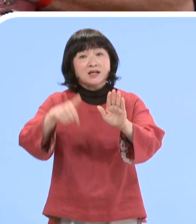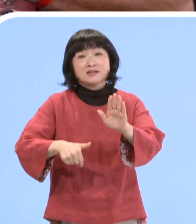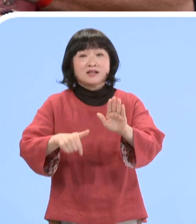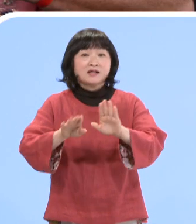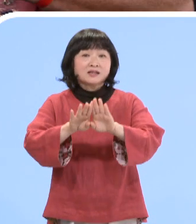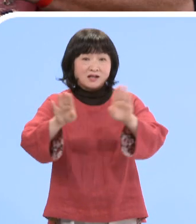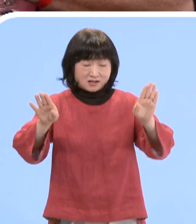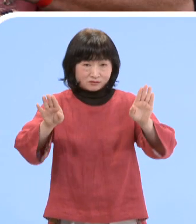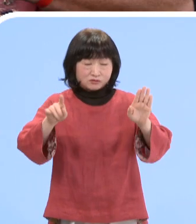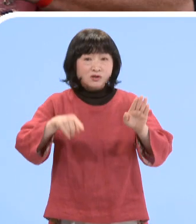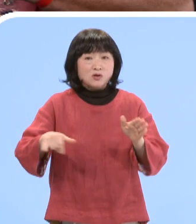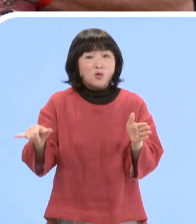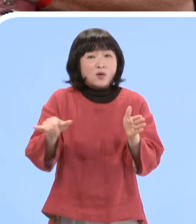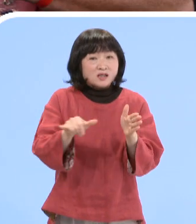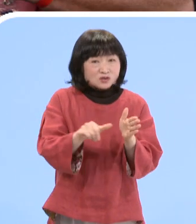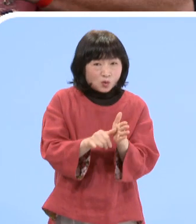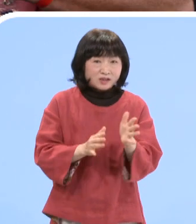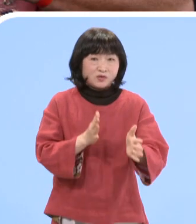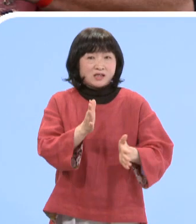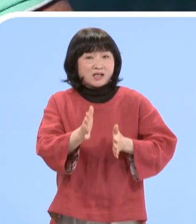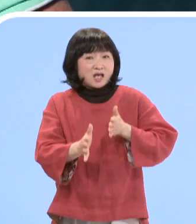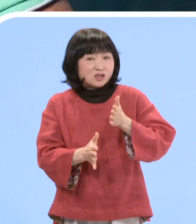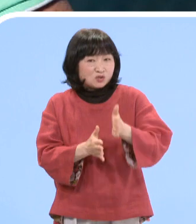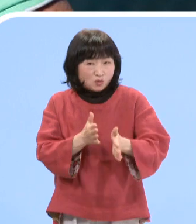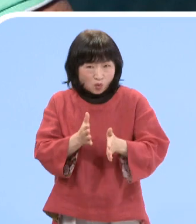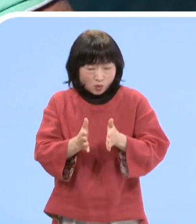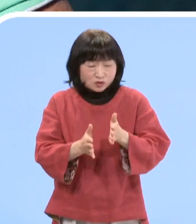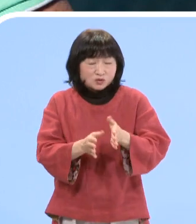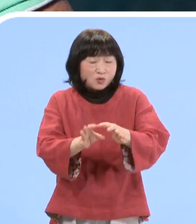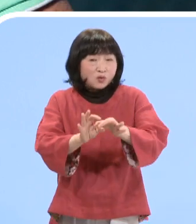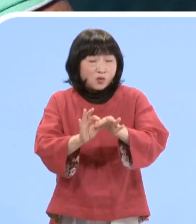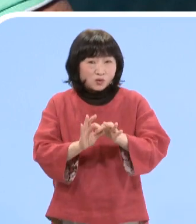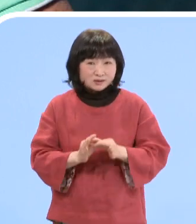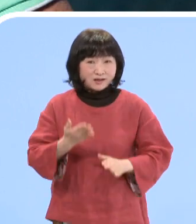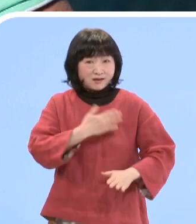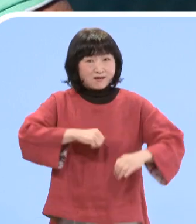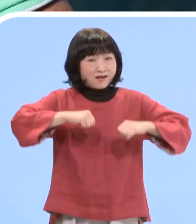涯にわたってスポーツを通じて健康を作